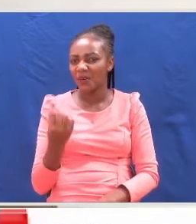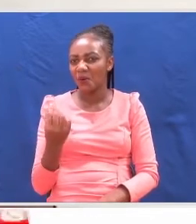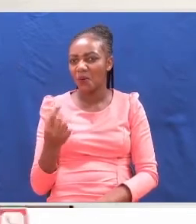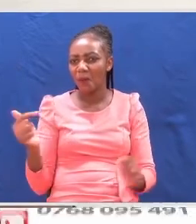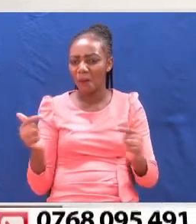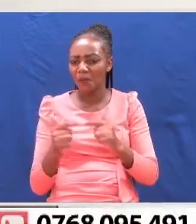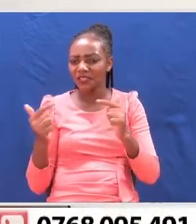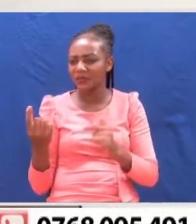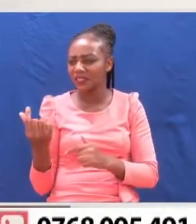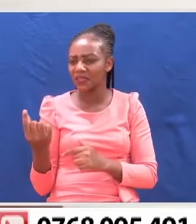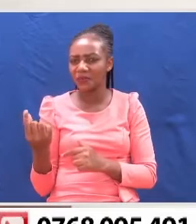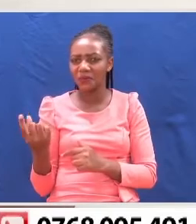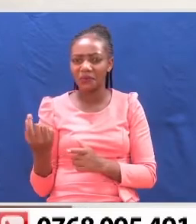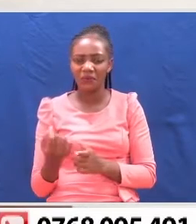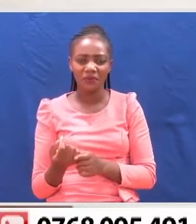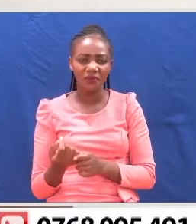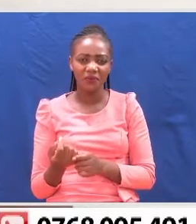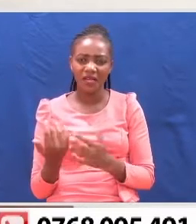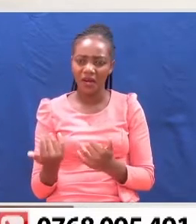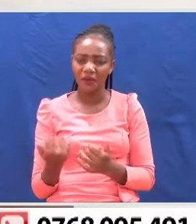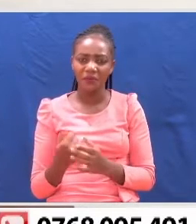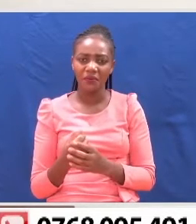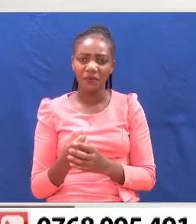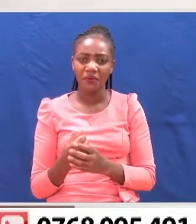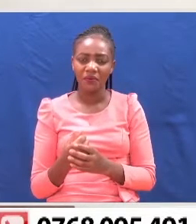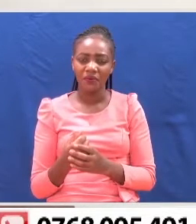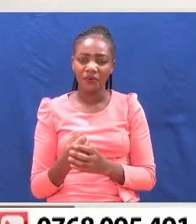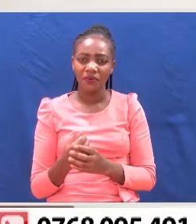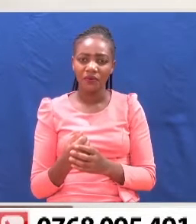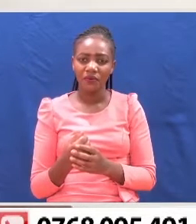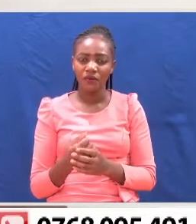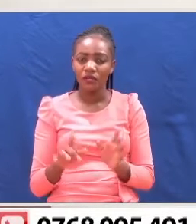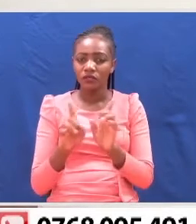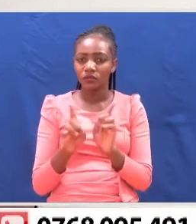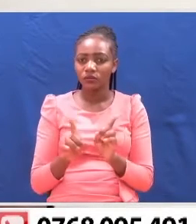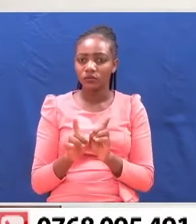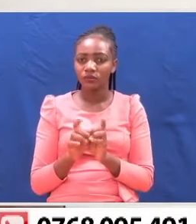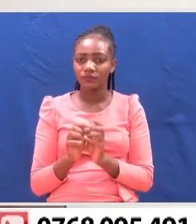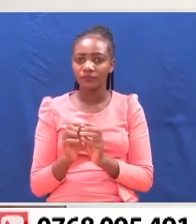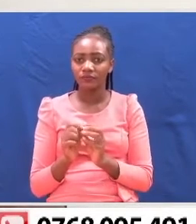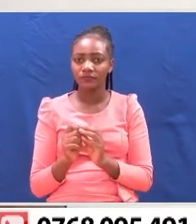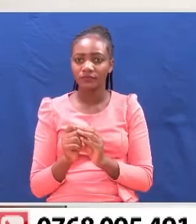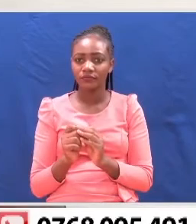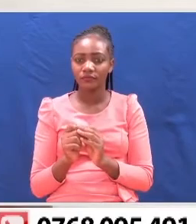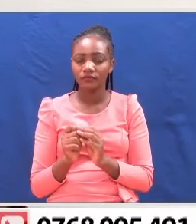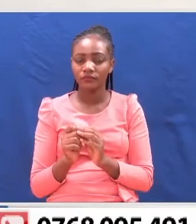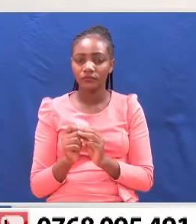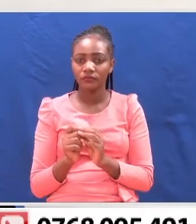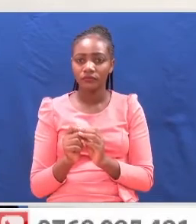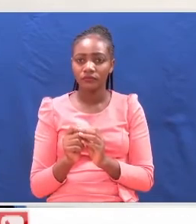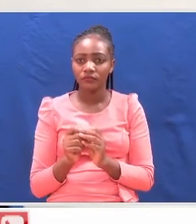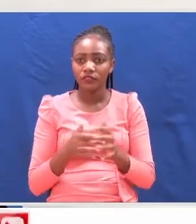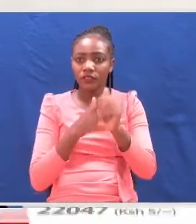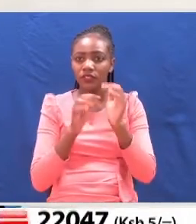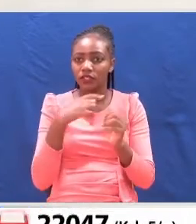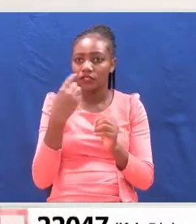sana. So uwezi kuona kwamba in fact on the opposite kwa contrary kiangalia sasa kama wale ambao wanatakana wao